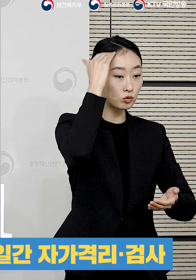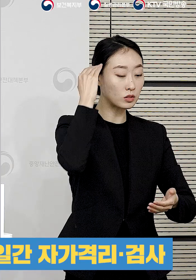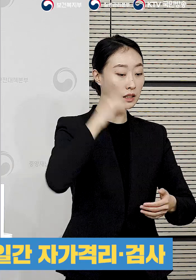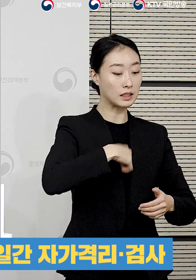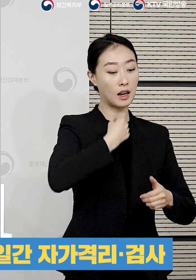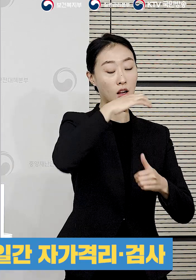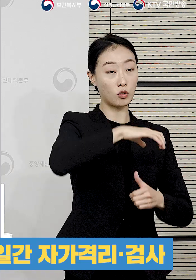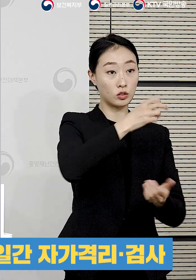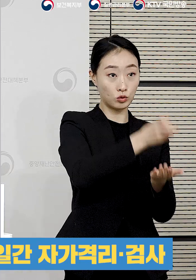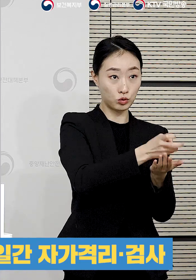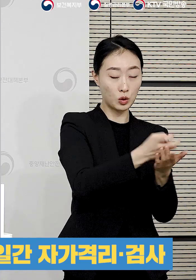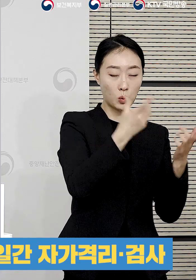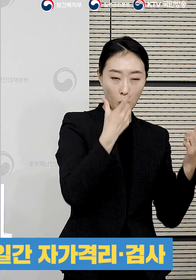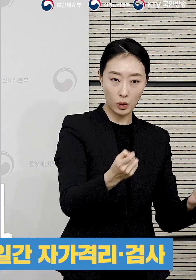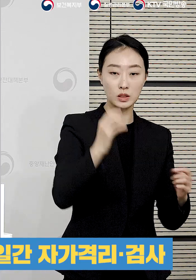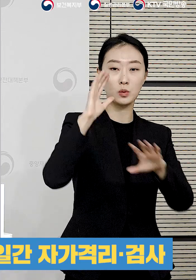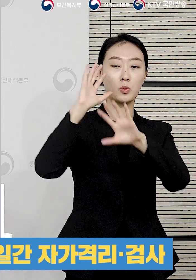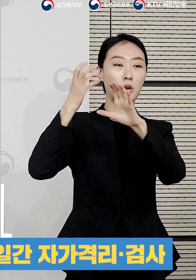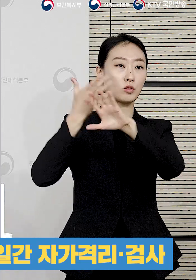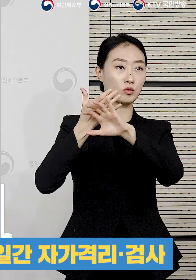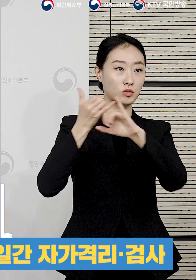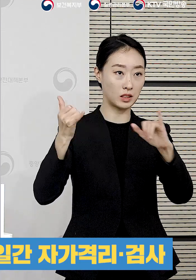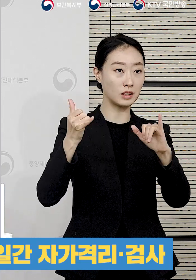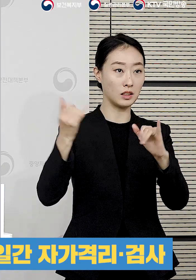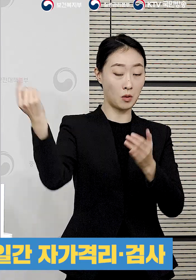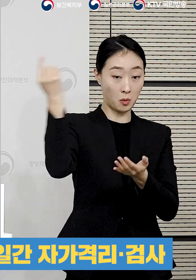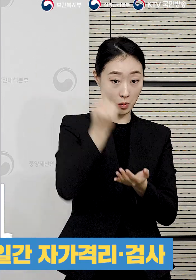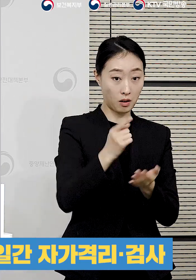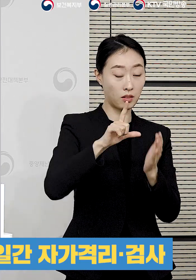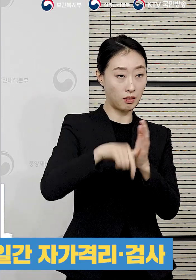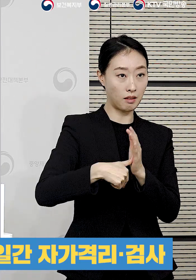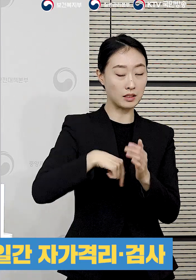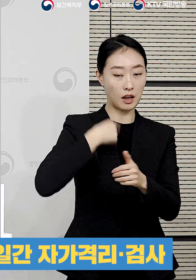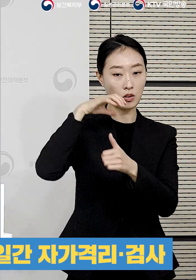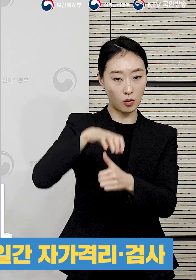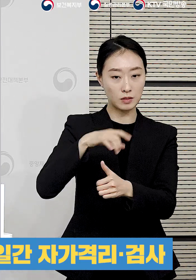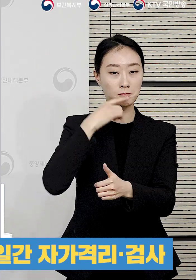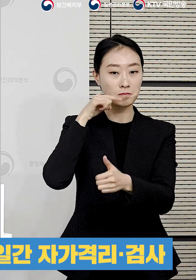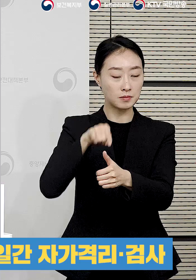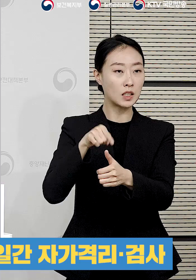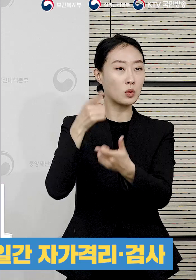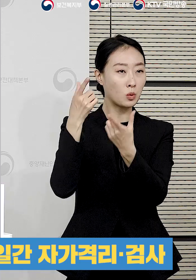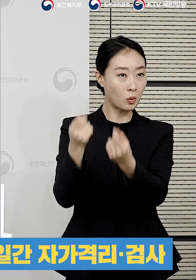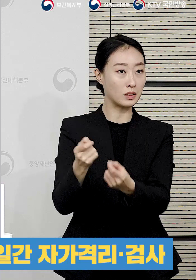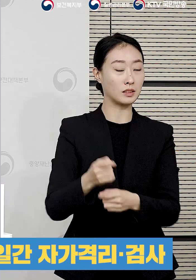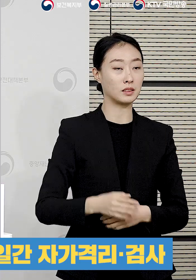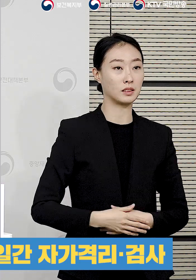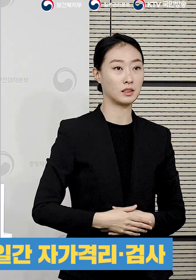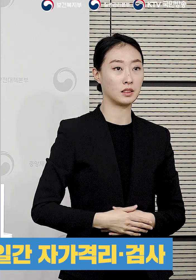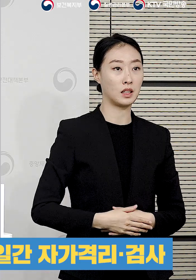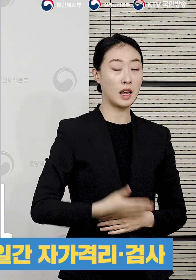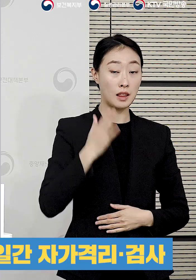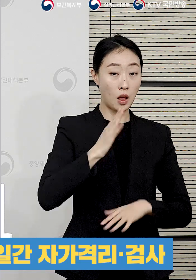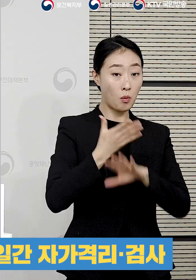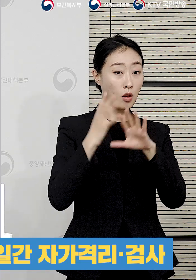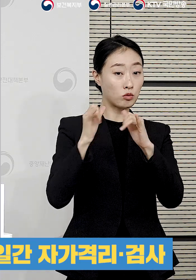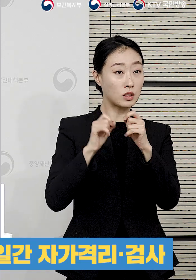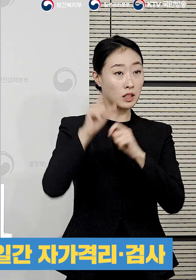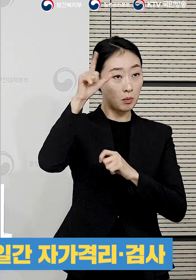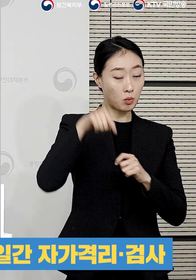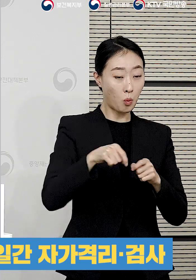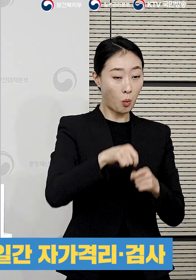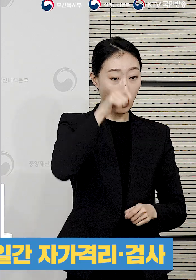준해서 이 외국인들과 내국인들에 대해서 적용이 된다는 거고, 다만 장기 체류를 목적으로 들어온 외국인들은